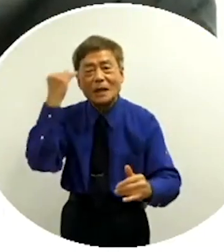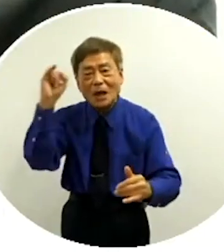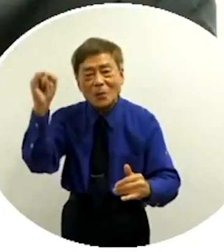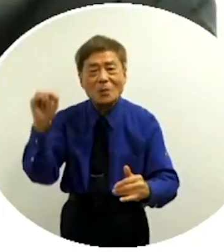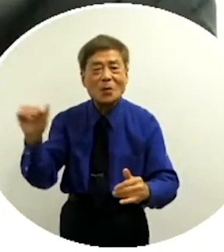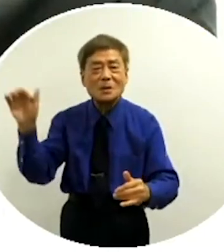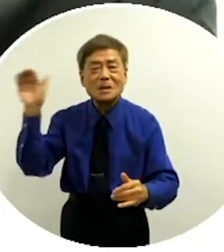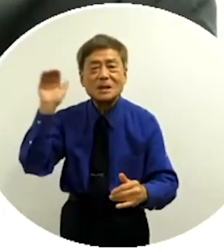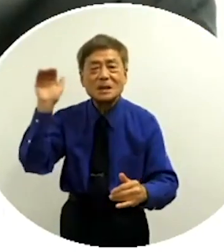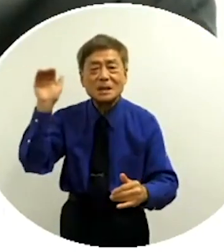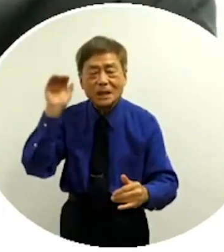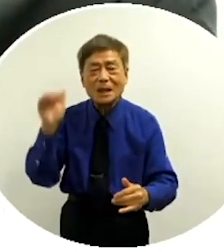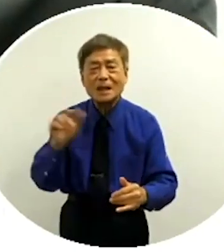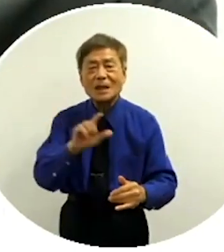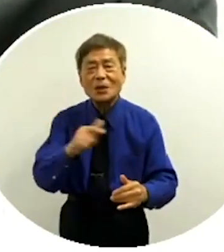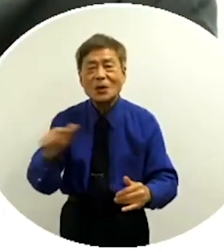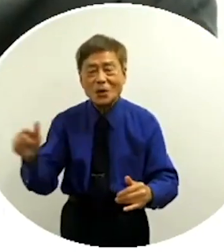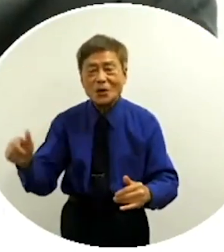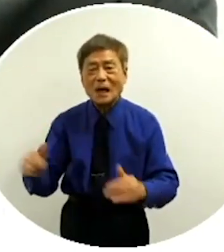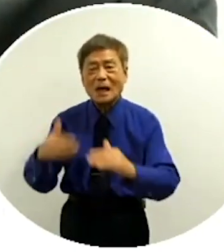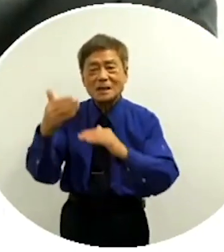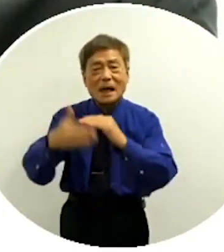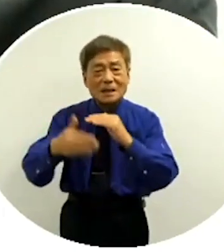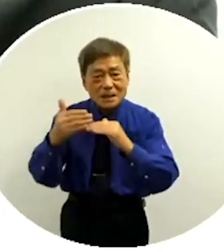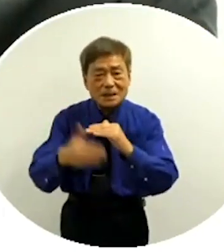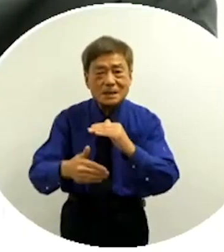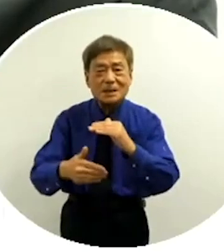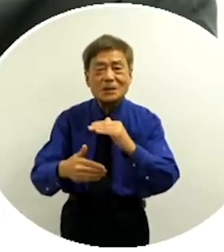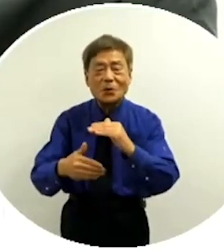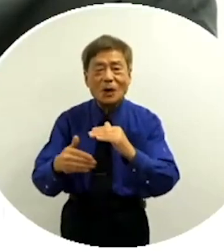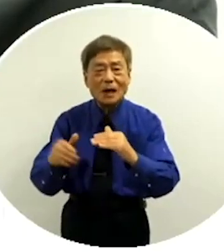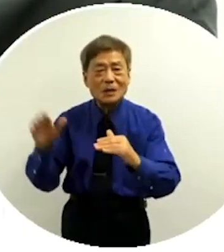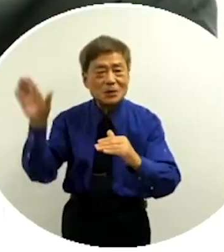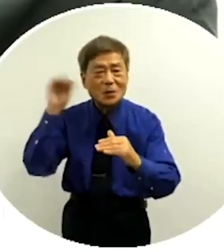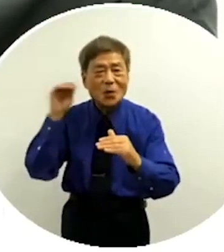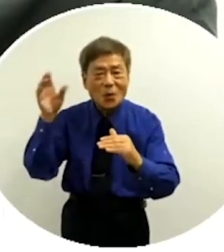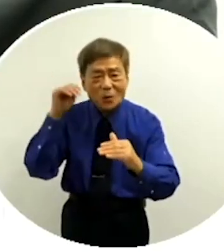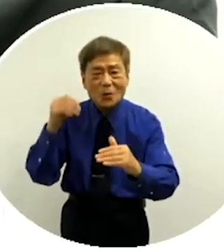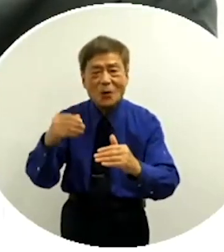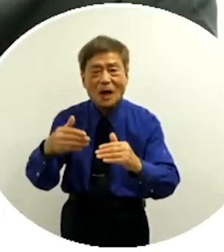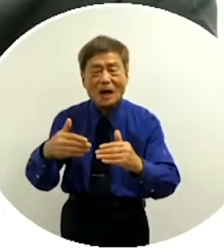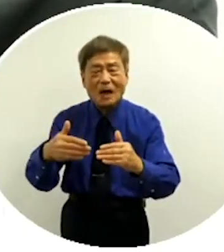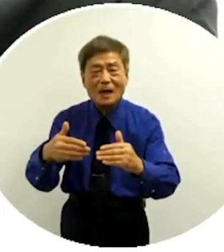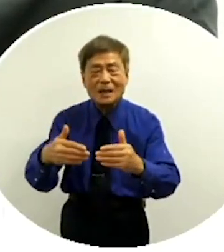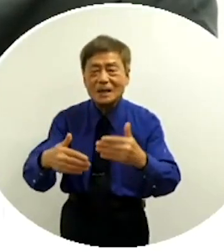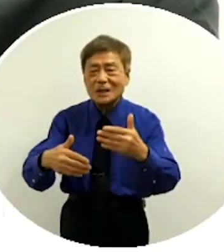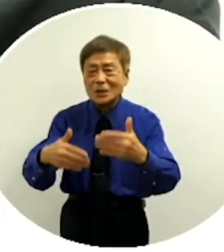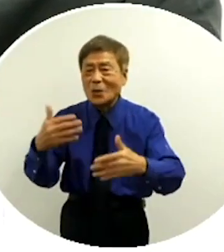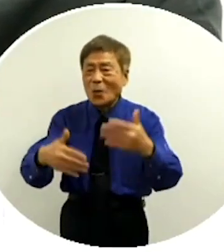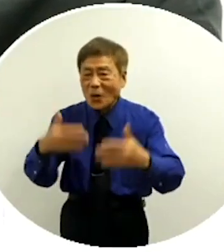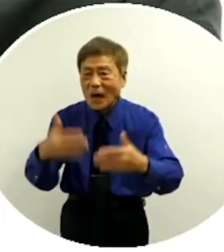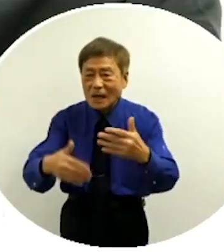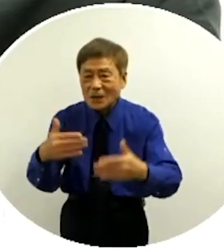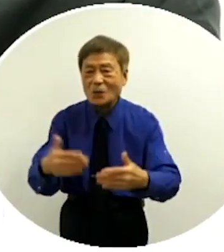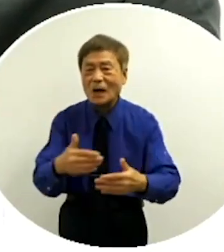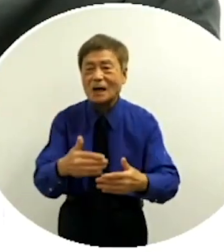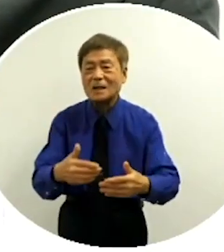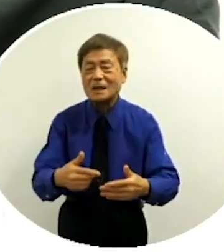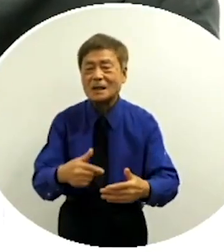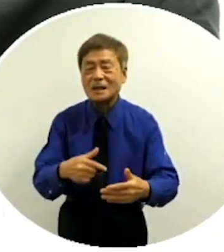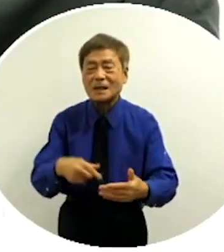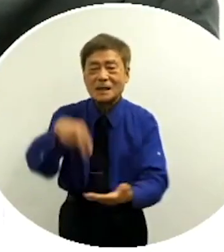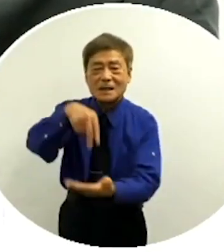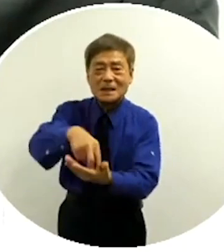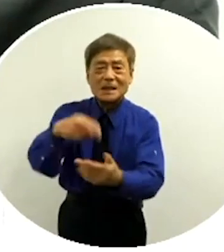写真あの雰囲気を伝えられる写真それからどう方が普通はの有権者の皆様が表の